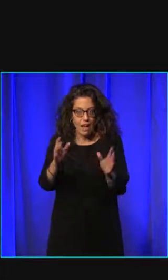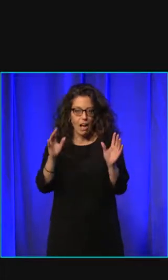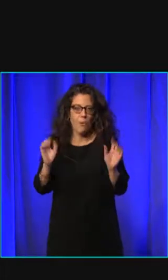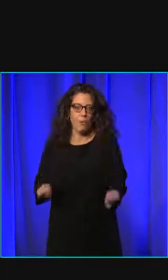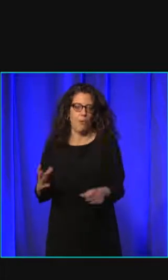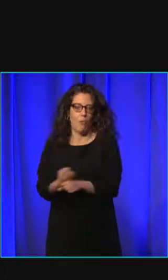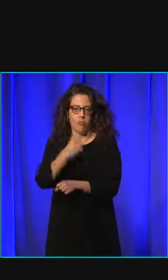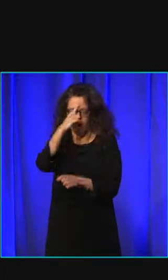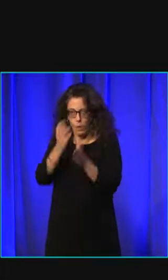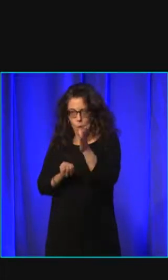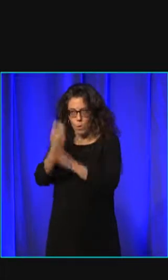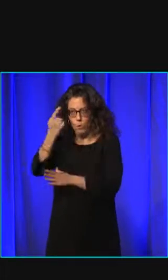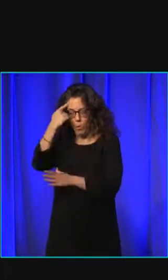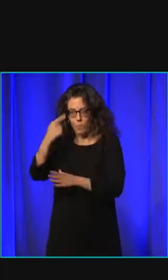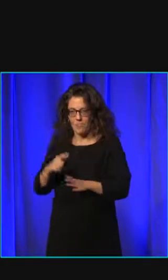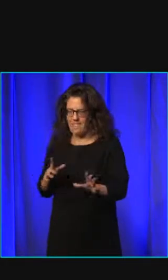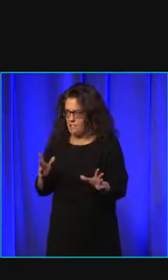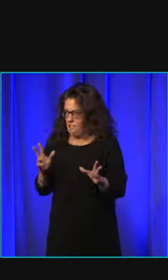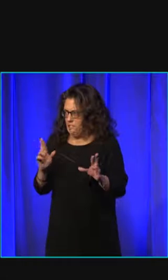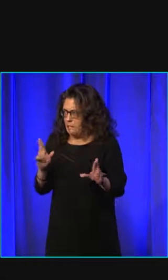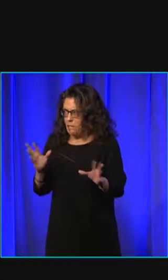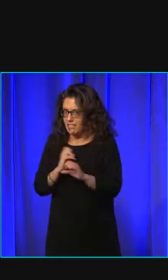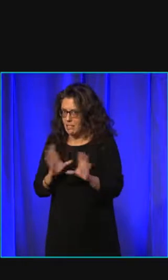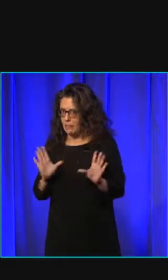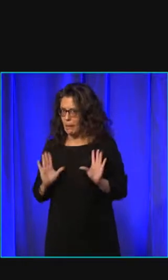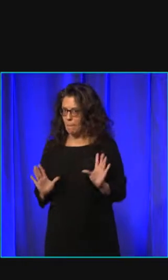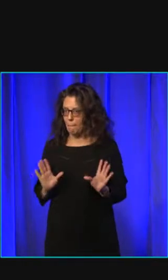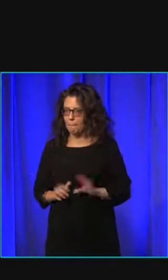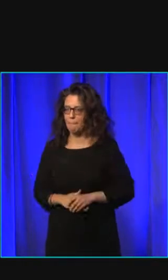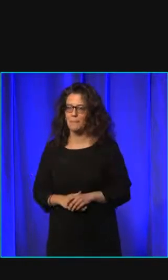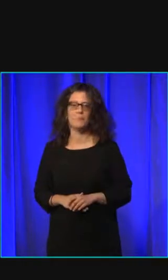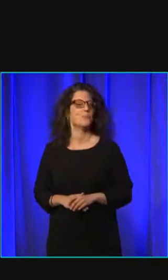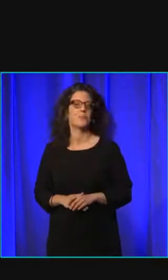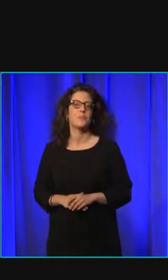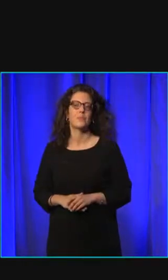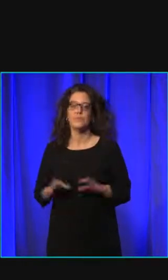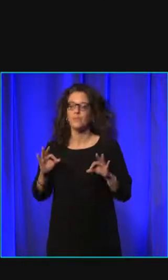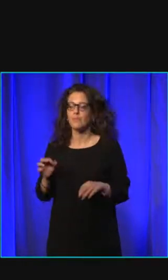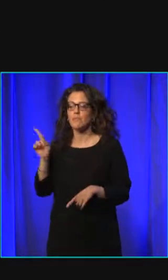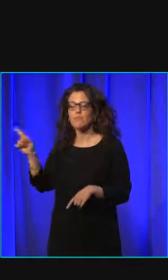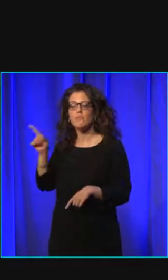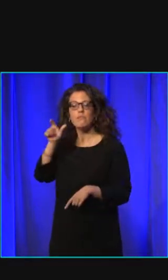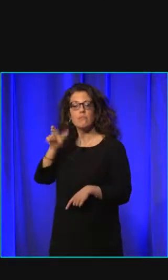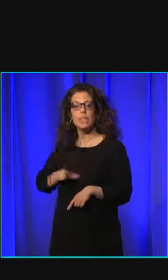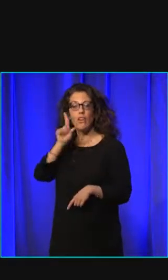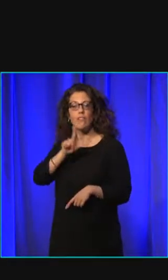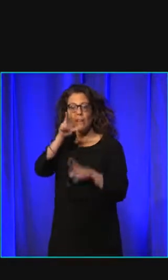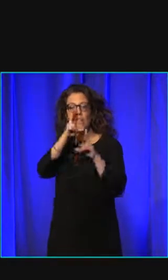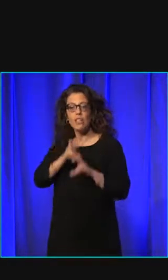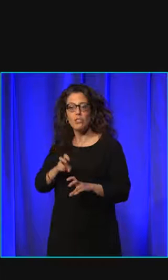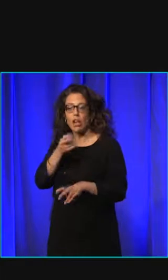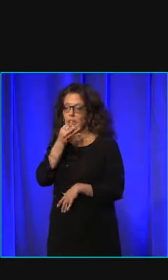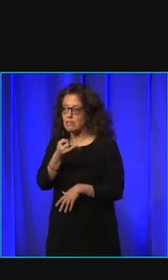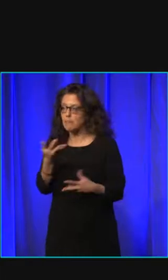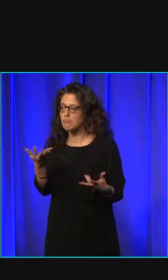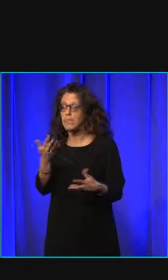1. J'espère que c'est clair ce que je vous ai expliqué. Et Bosbach dit qu'un individu